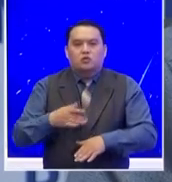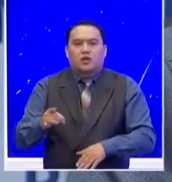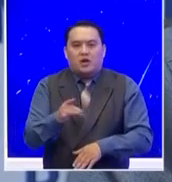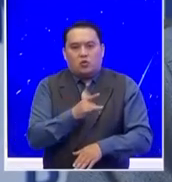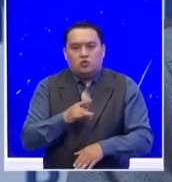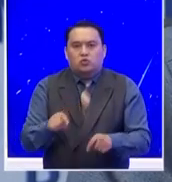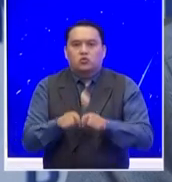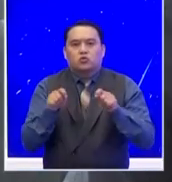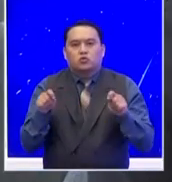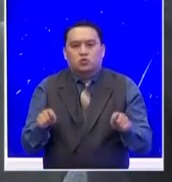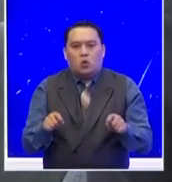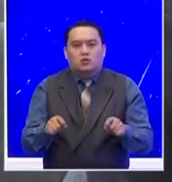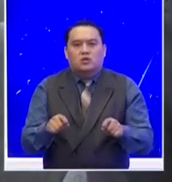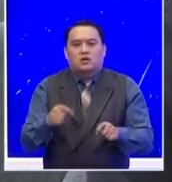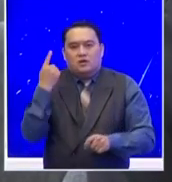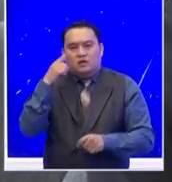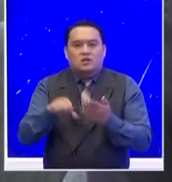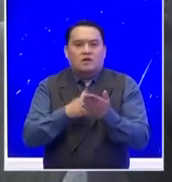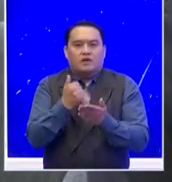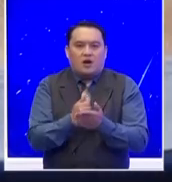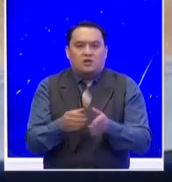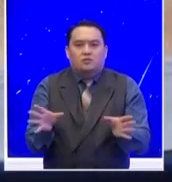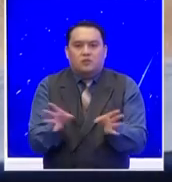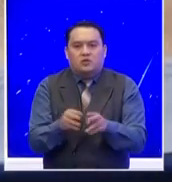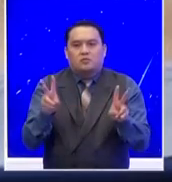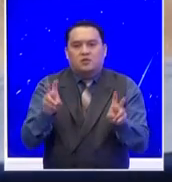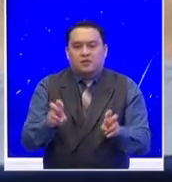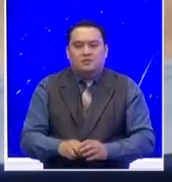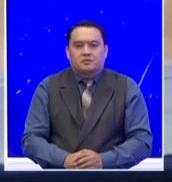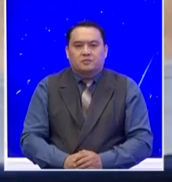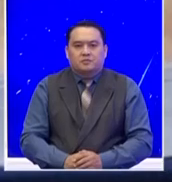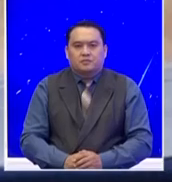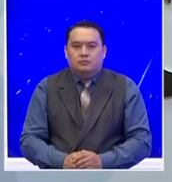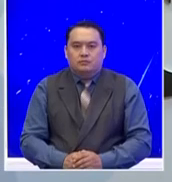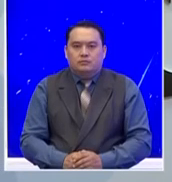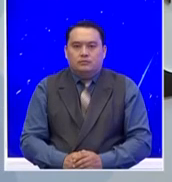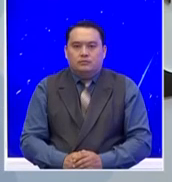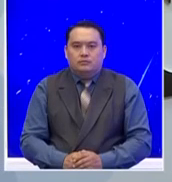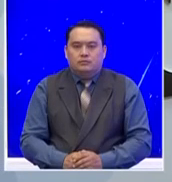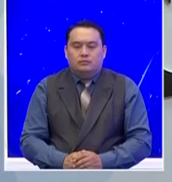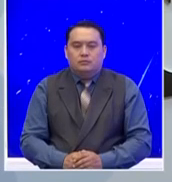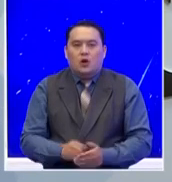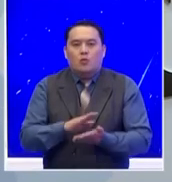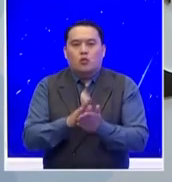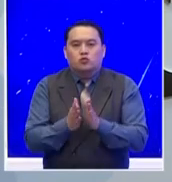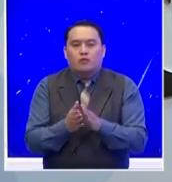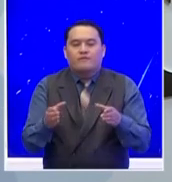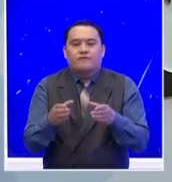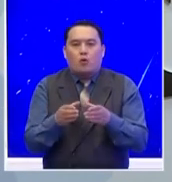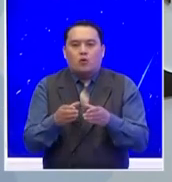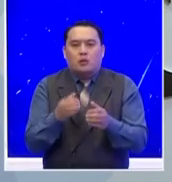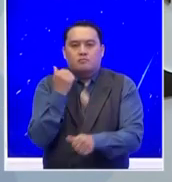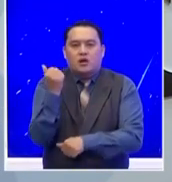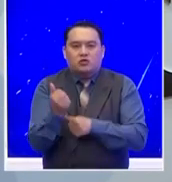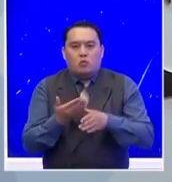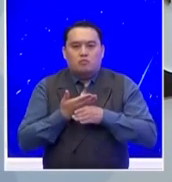региону, оказывает и созданный по инициативе Елбасы общественный фонд «Безбергемс». По условиям фонда материальная